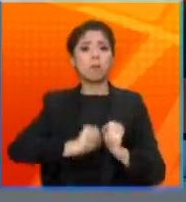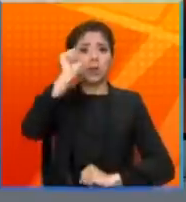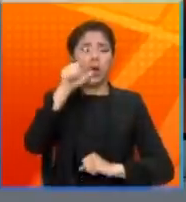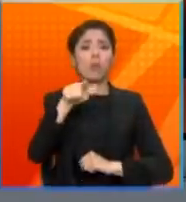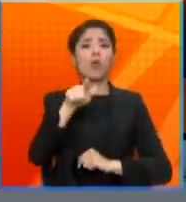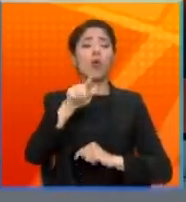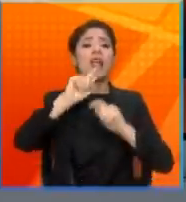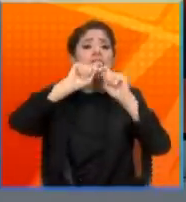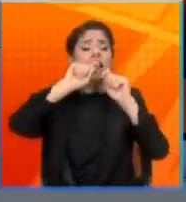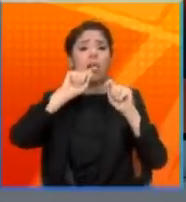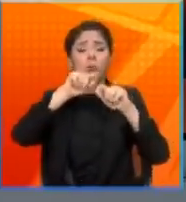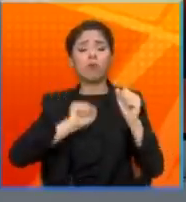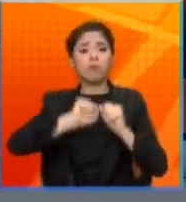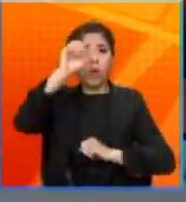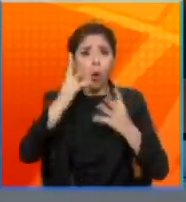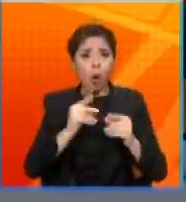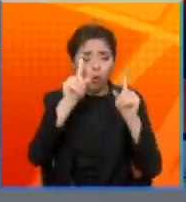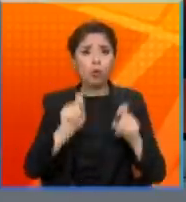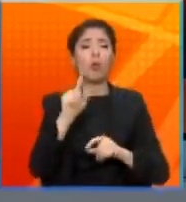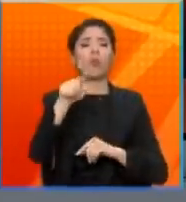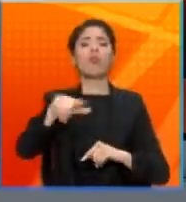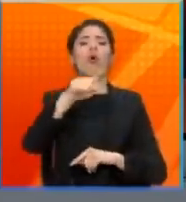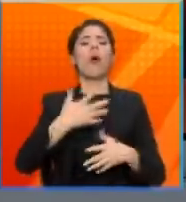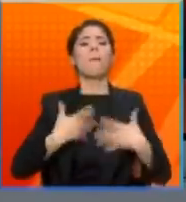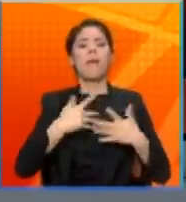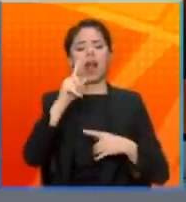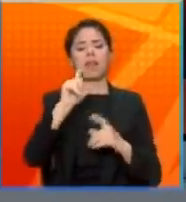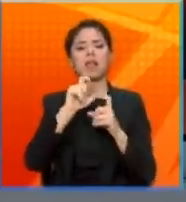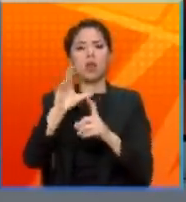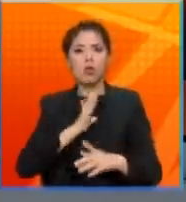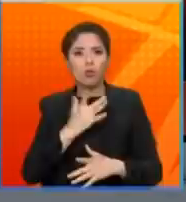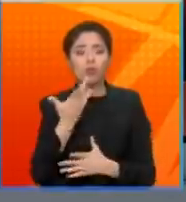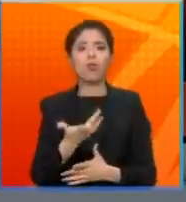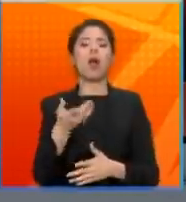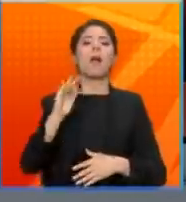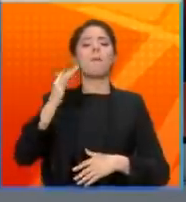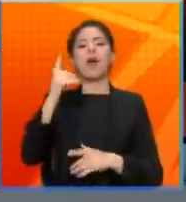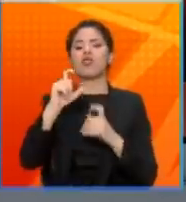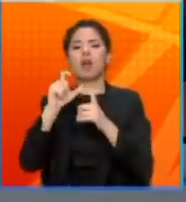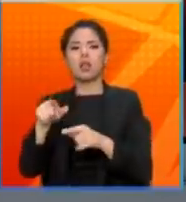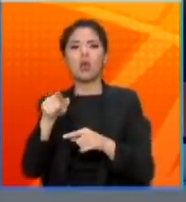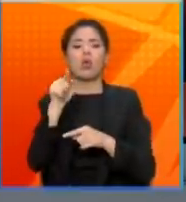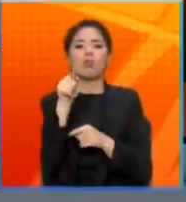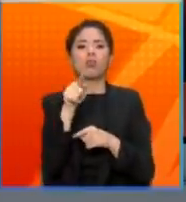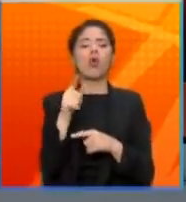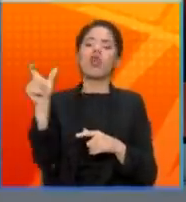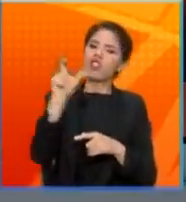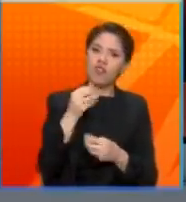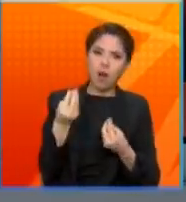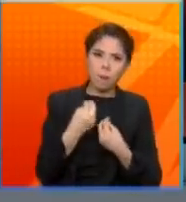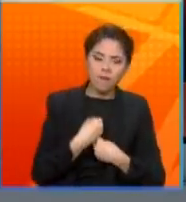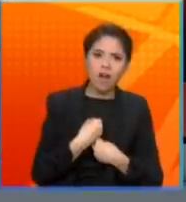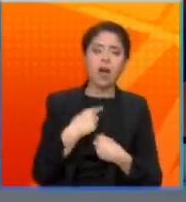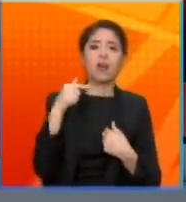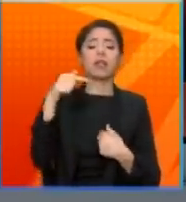yani zirveye ulaşıldı mı ki en çok merak ettiğimiz sorulardan biriydi bu. Bir başka soruydu o da. O soruya da cevap verdi bakan.